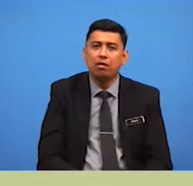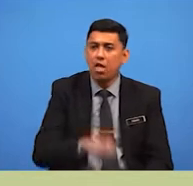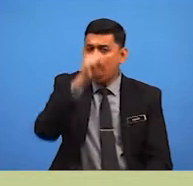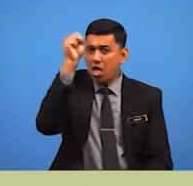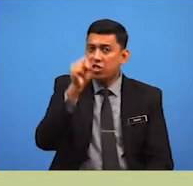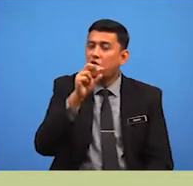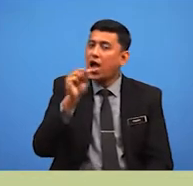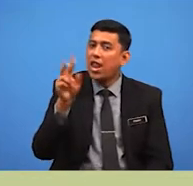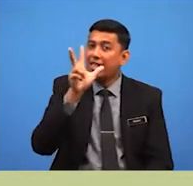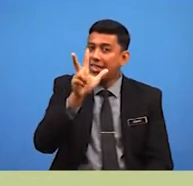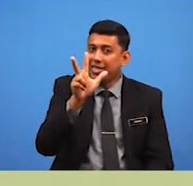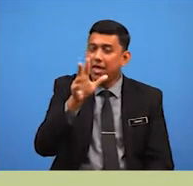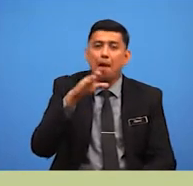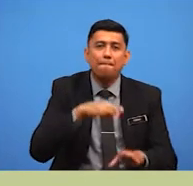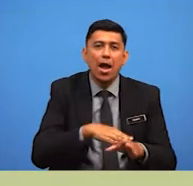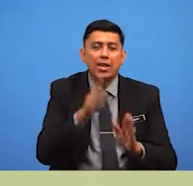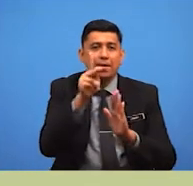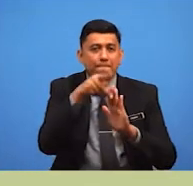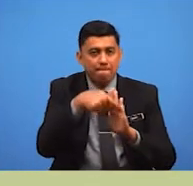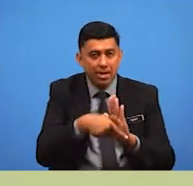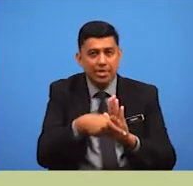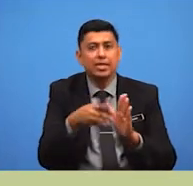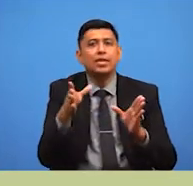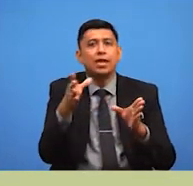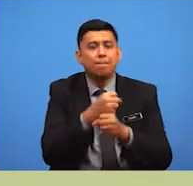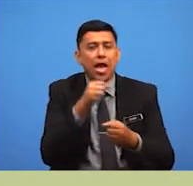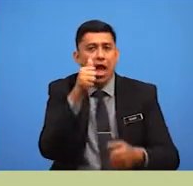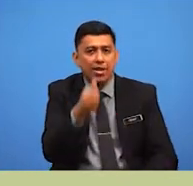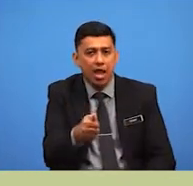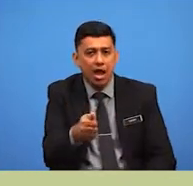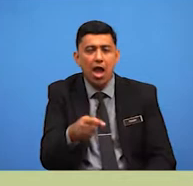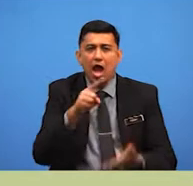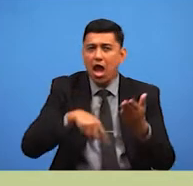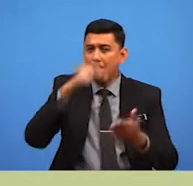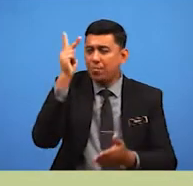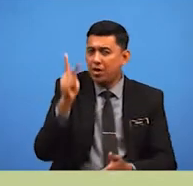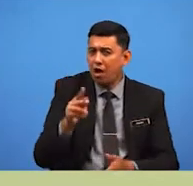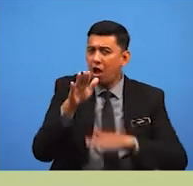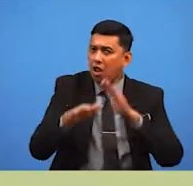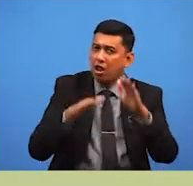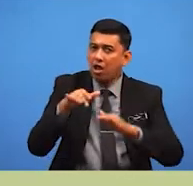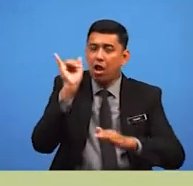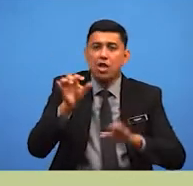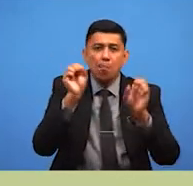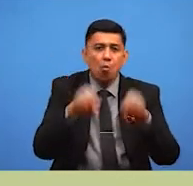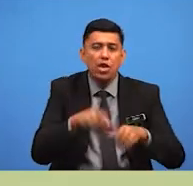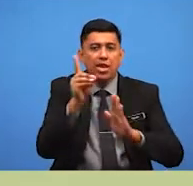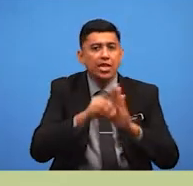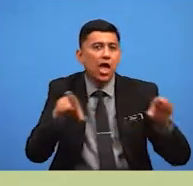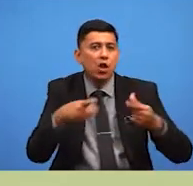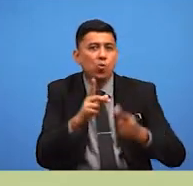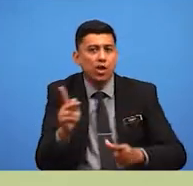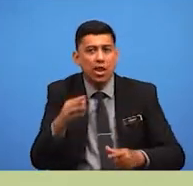Soalan yang ketiga, pada pendapat anda, apakah langkah-langkah yang boleh